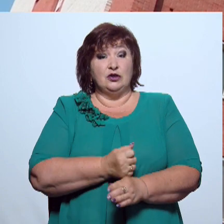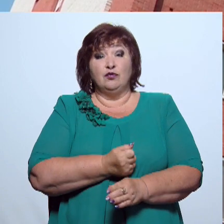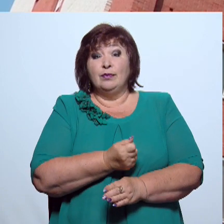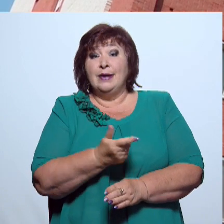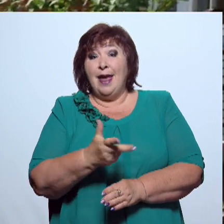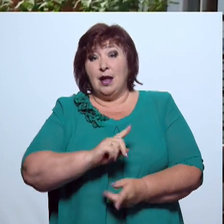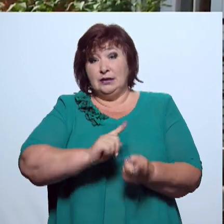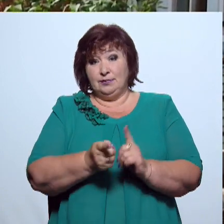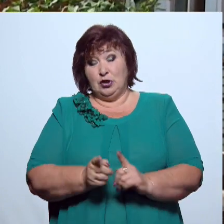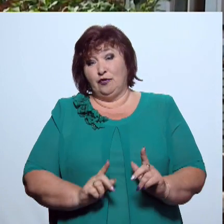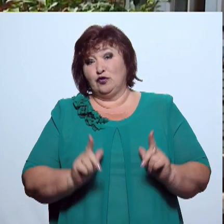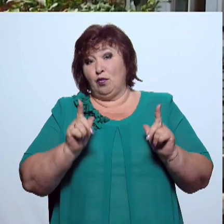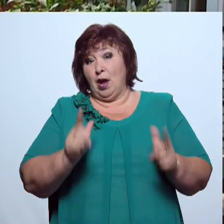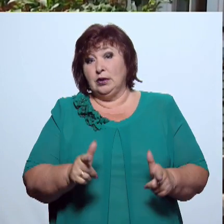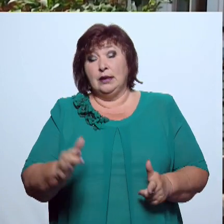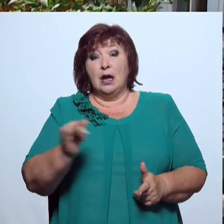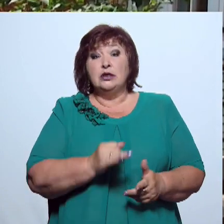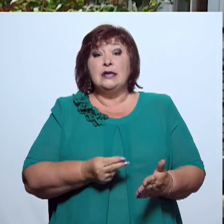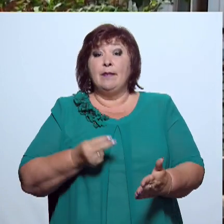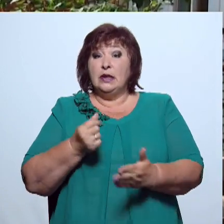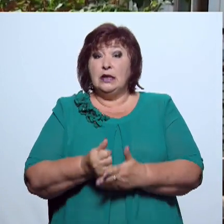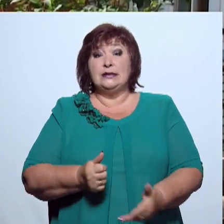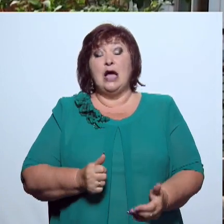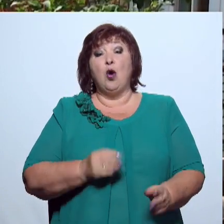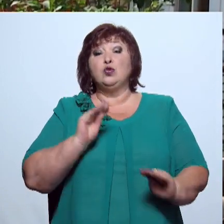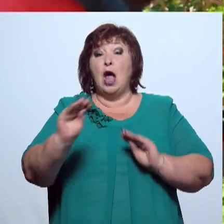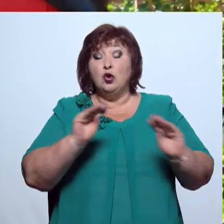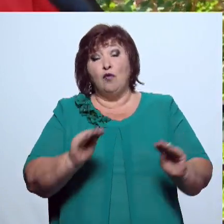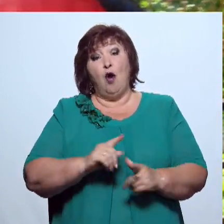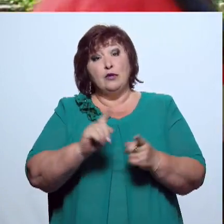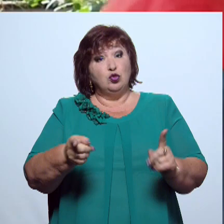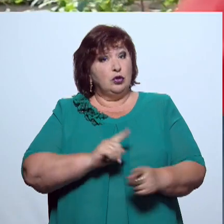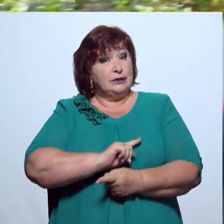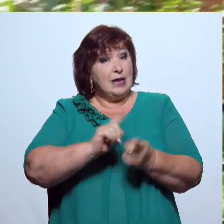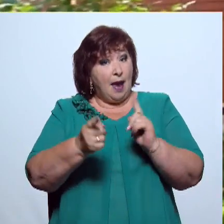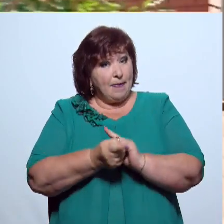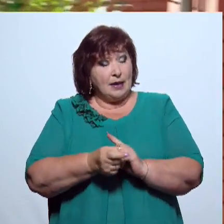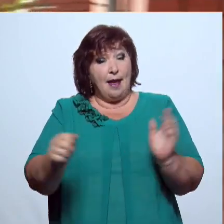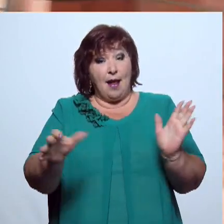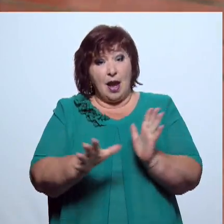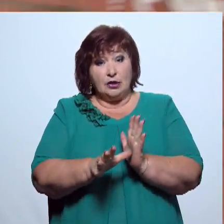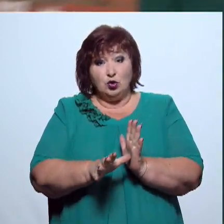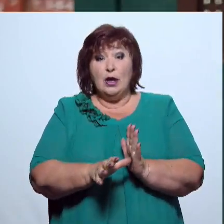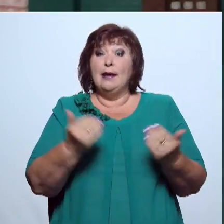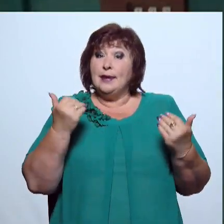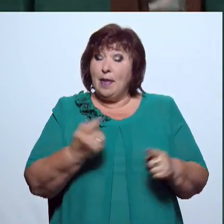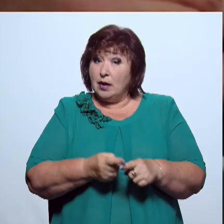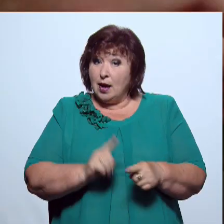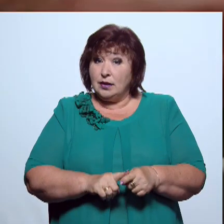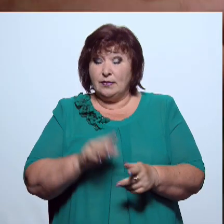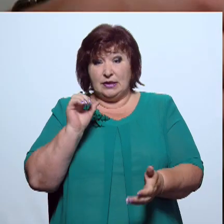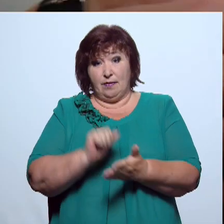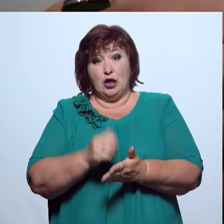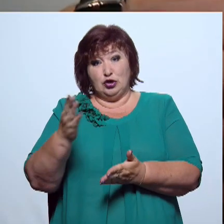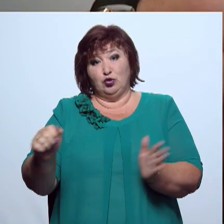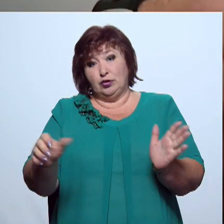изменений. Так, собственникам квартир и домов не придется платить за установку, обслуживание и замену приборов учета электроэнергии. Теперь этим будут заниматься